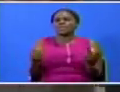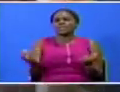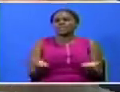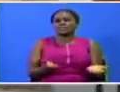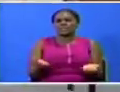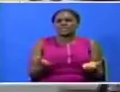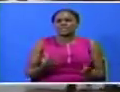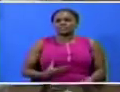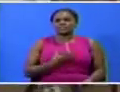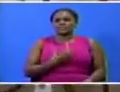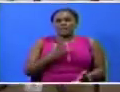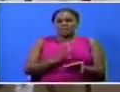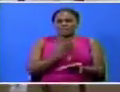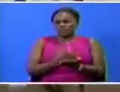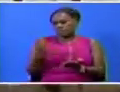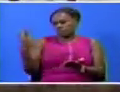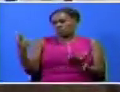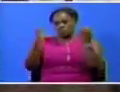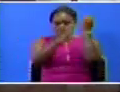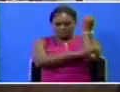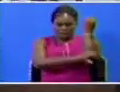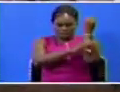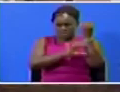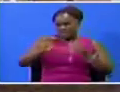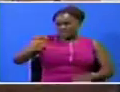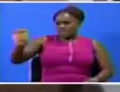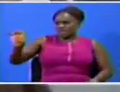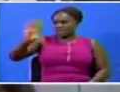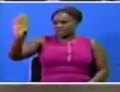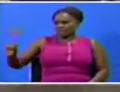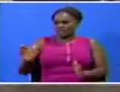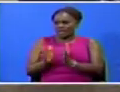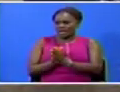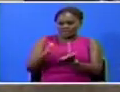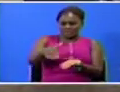na utalii baina ya mataifa haya mawili ukanda wa Afrika Mashariki na ya Kati.